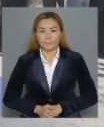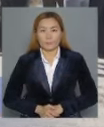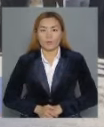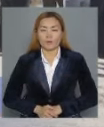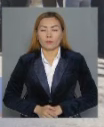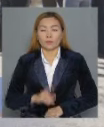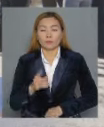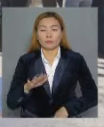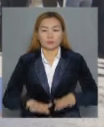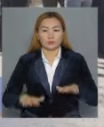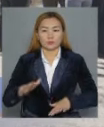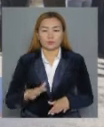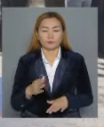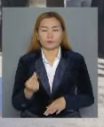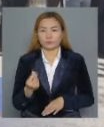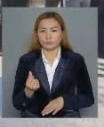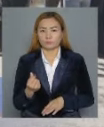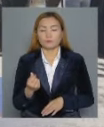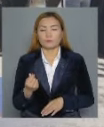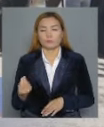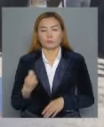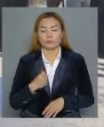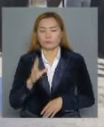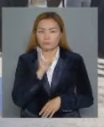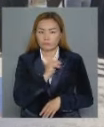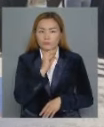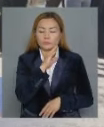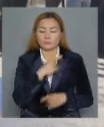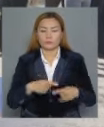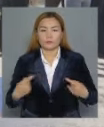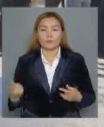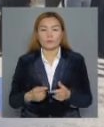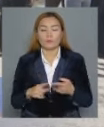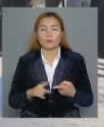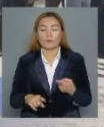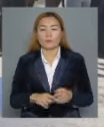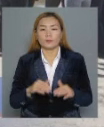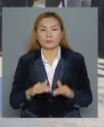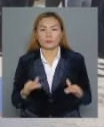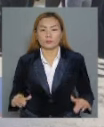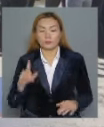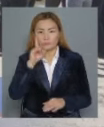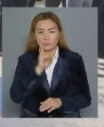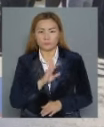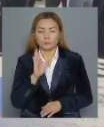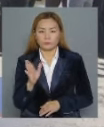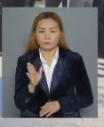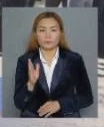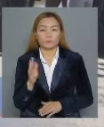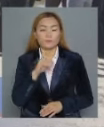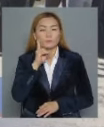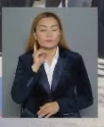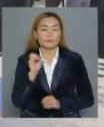Мысалы, 1 килограмм макулатурға белгілі бір сома, тағы сондай сияқты. Біріншіден бұл балдарға ынталандыру, жас